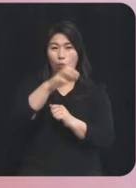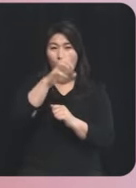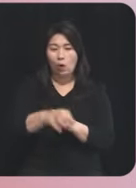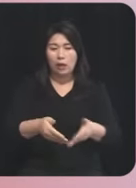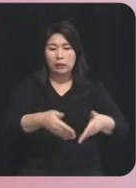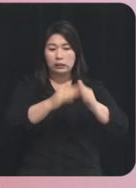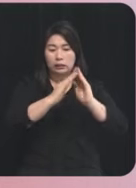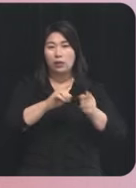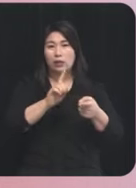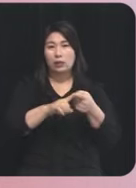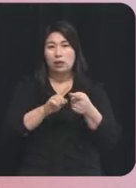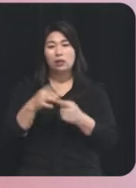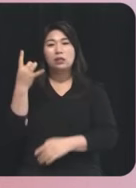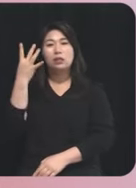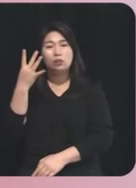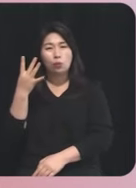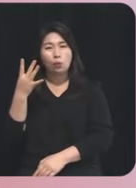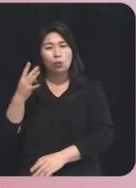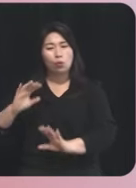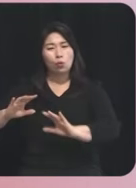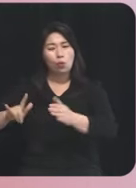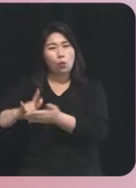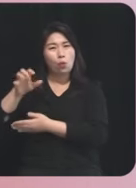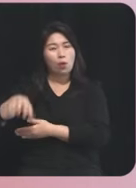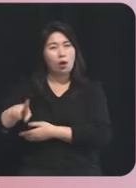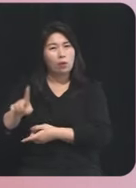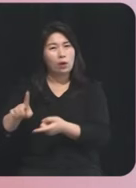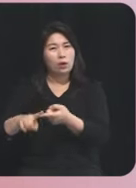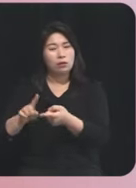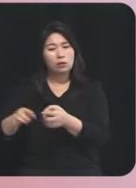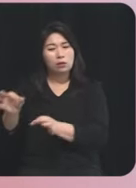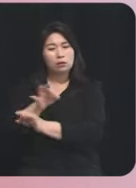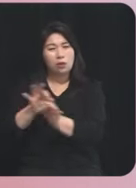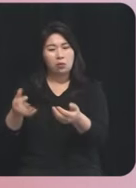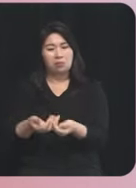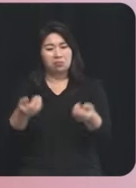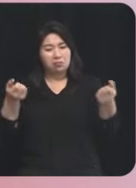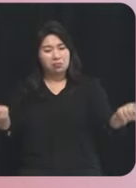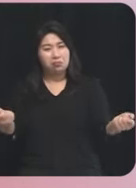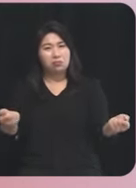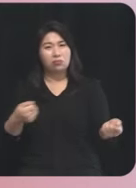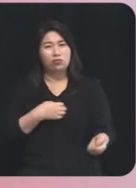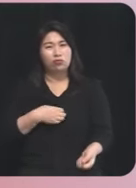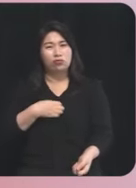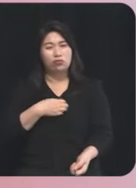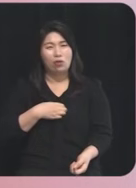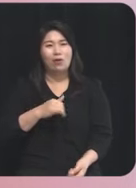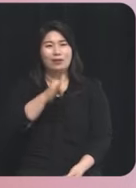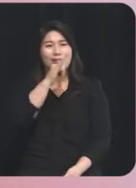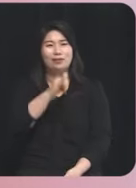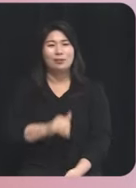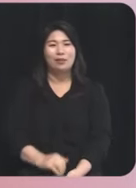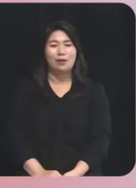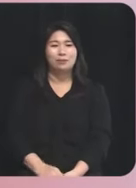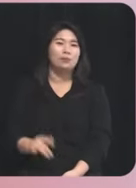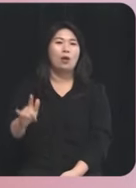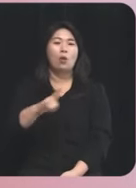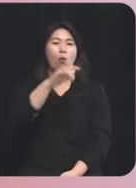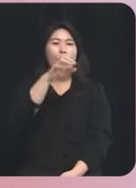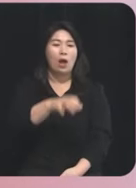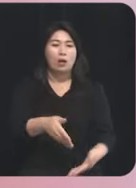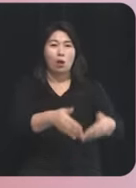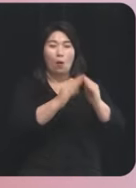따른 기존 국제공항과 관련된 뭐 상권 분산 등의 우려가 있는 것 있습니다. 공항의